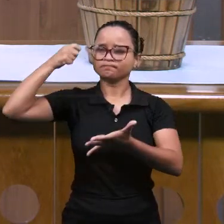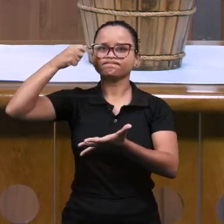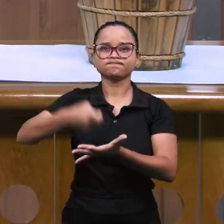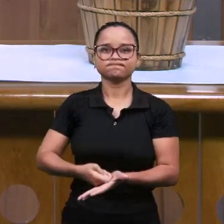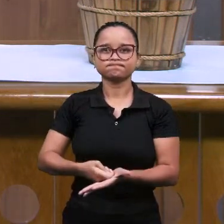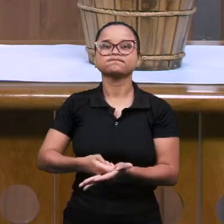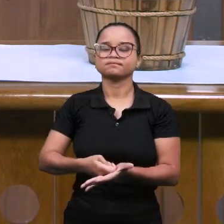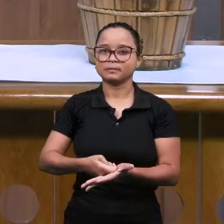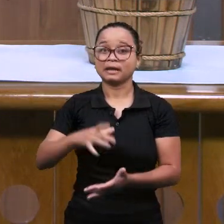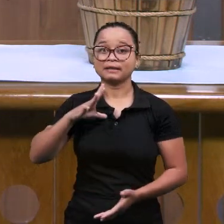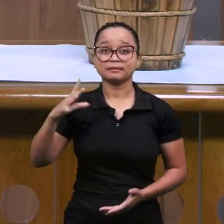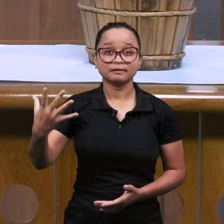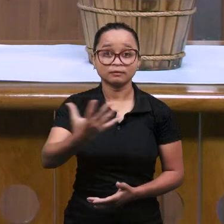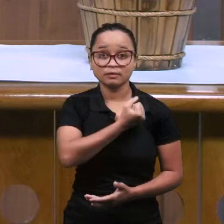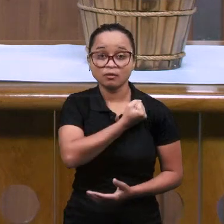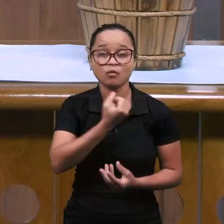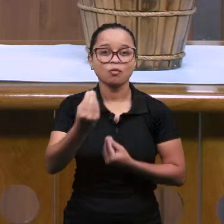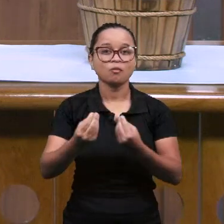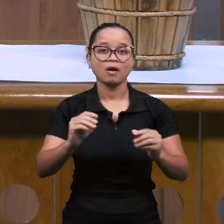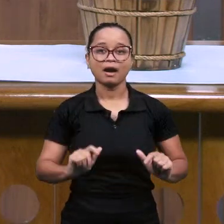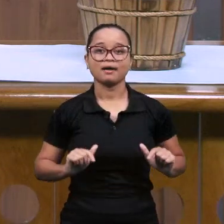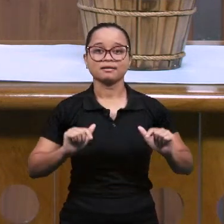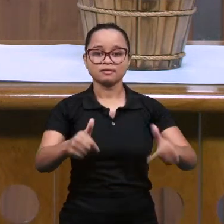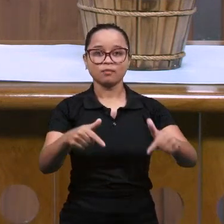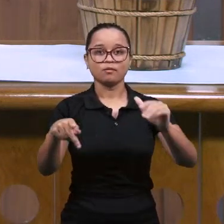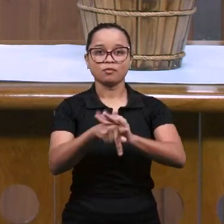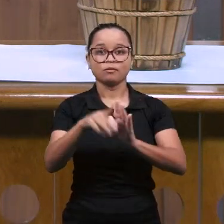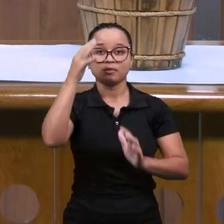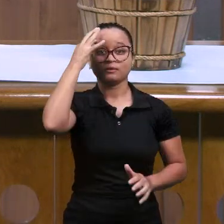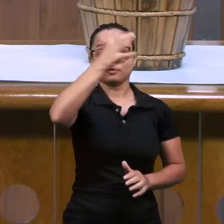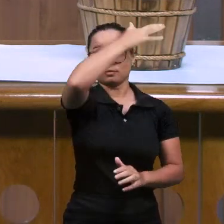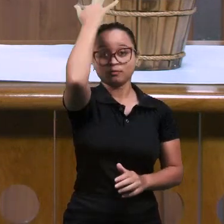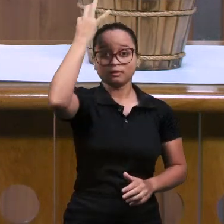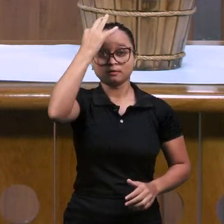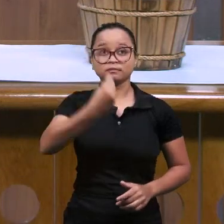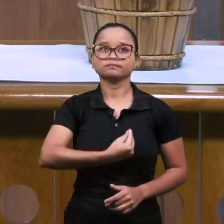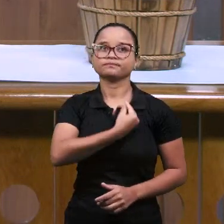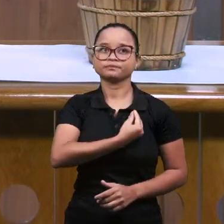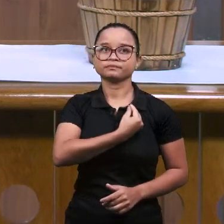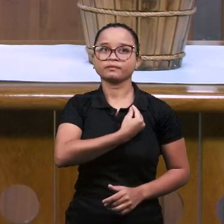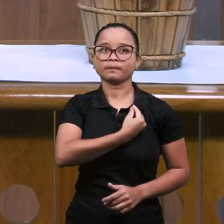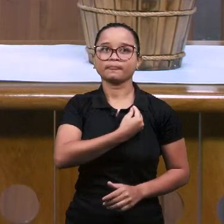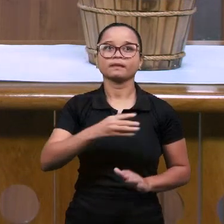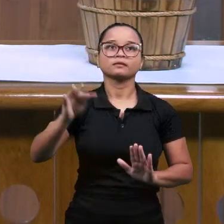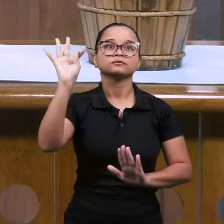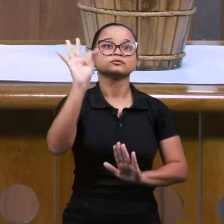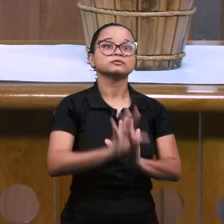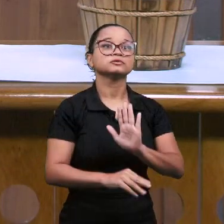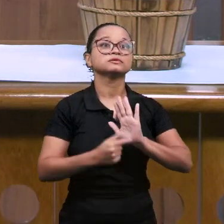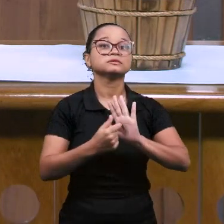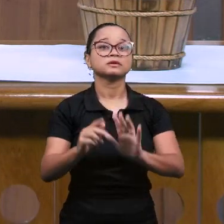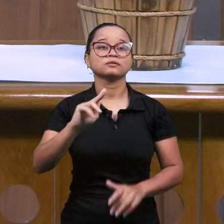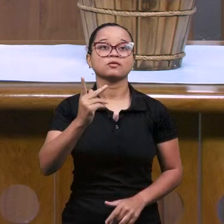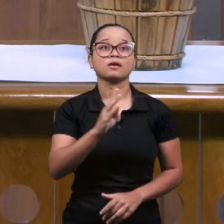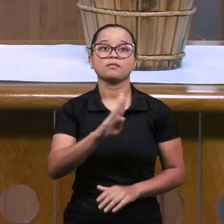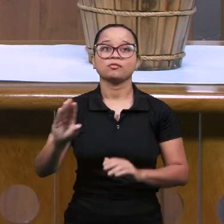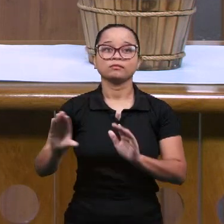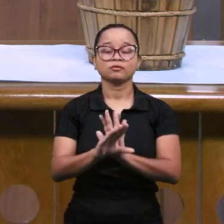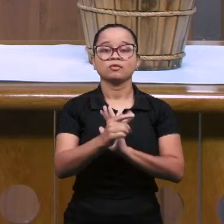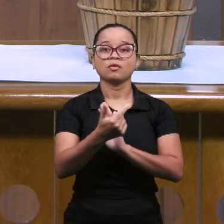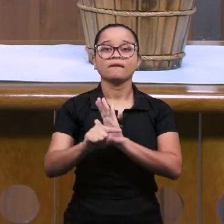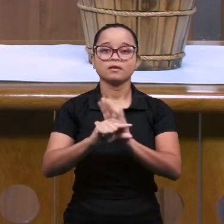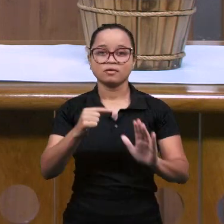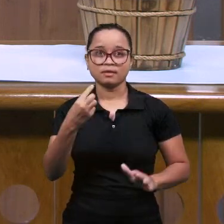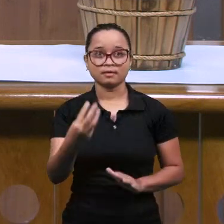le salut. Le Saint-Esprit opère dans votre vie. Le texte dit, Hébreux 2, 3. Comment